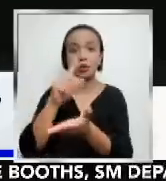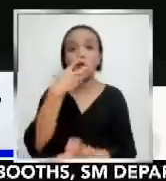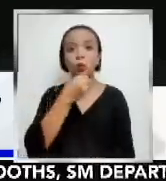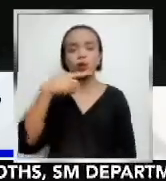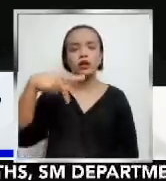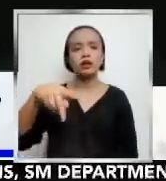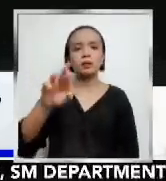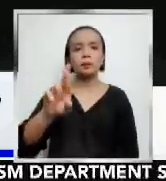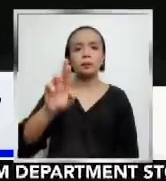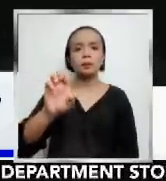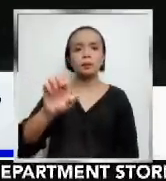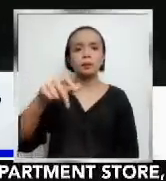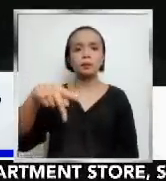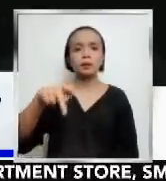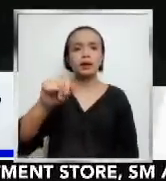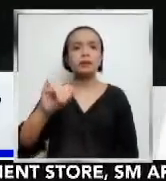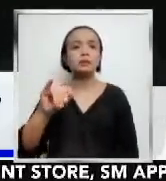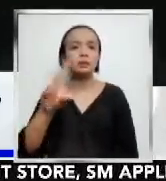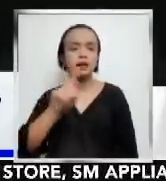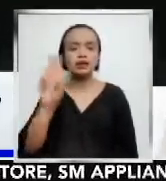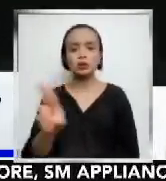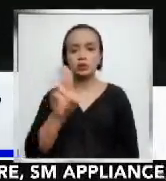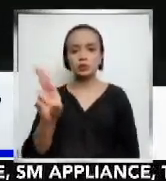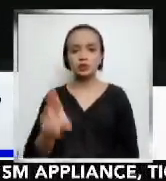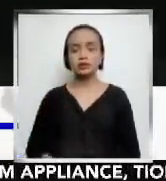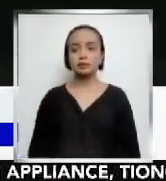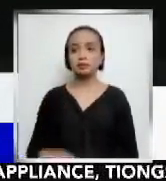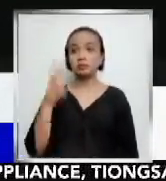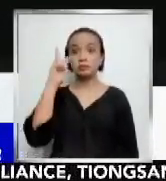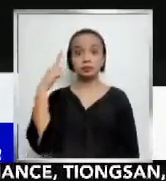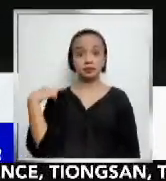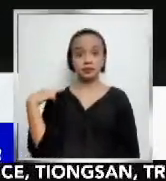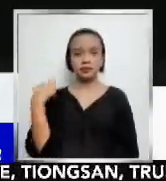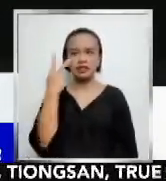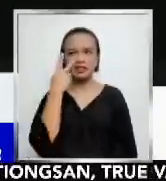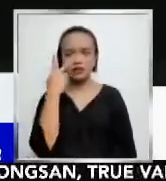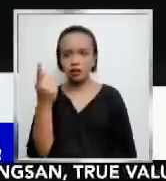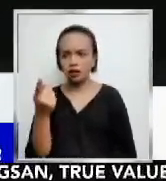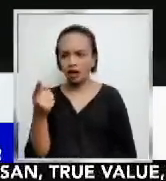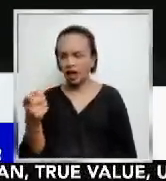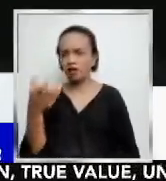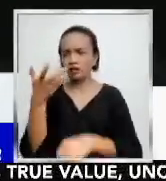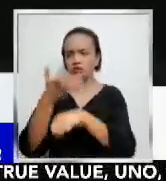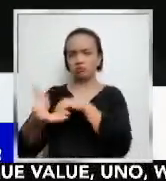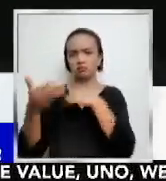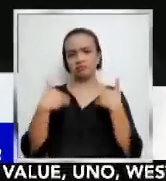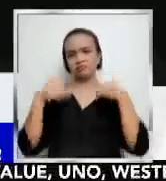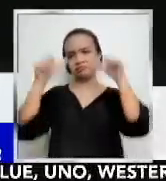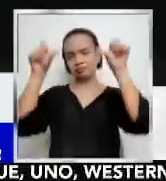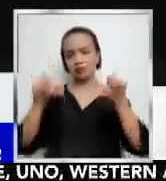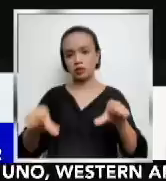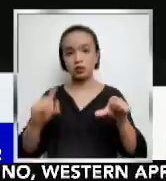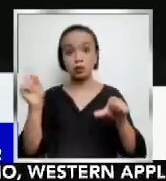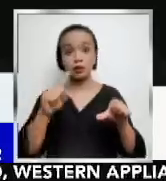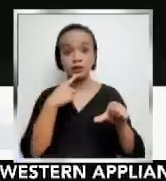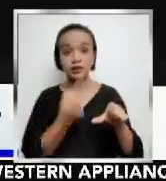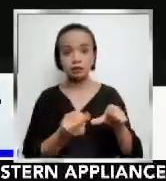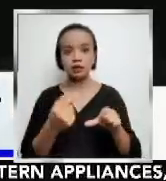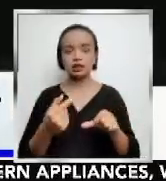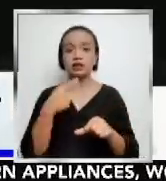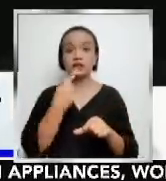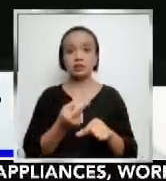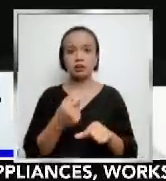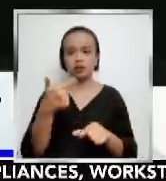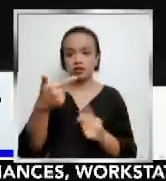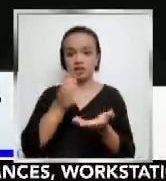The other day I was looking at a post, obviously it's a scam post, right? Saying GCash daw ang